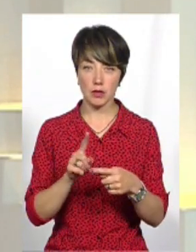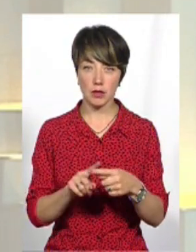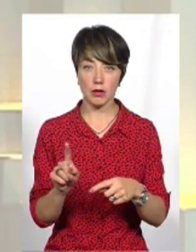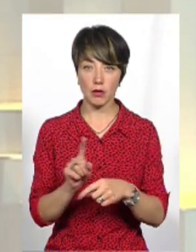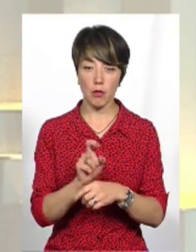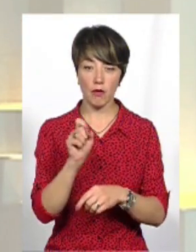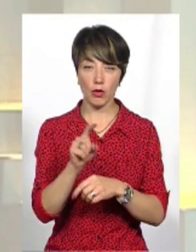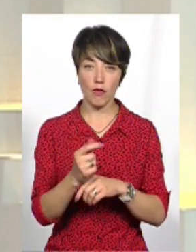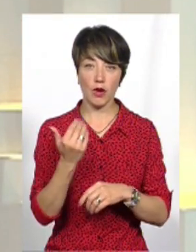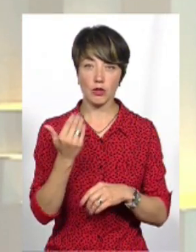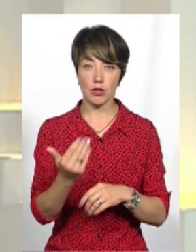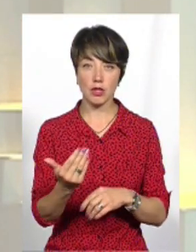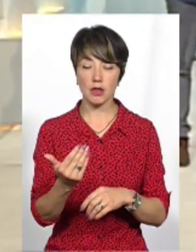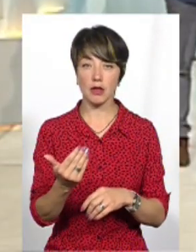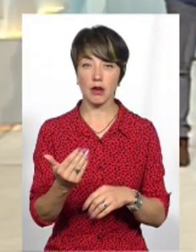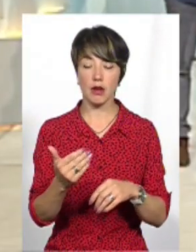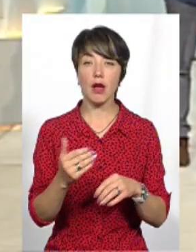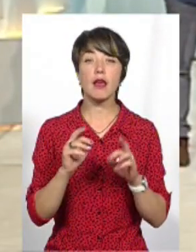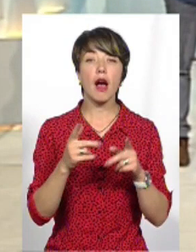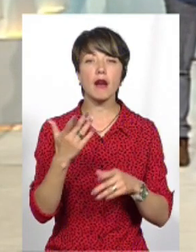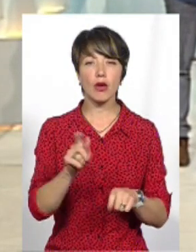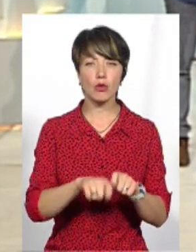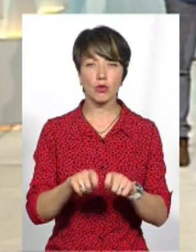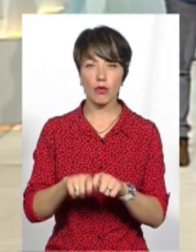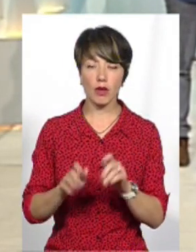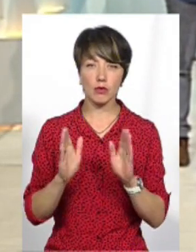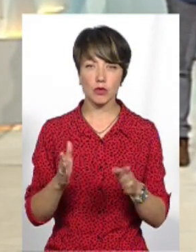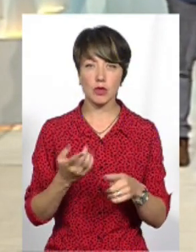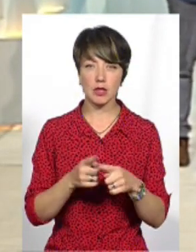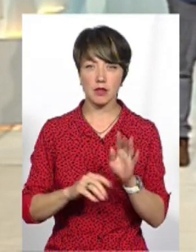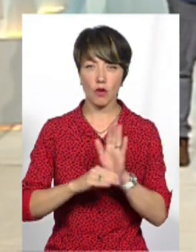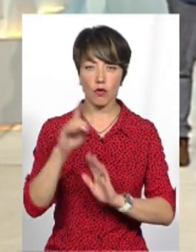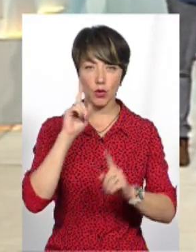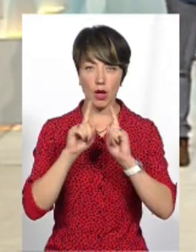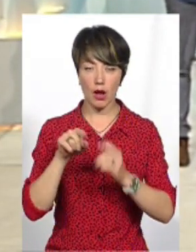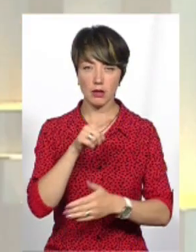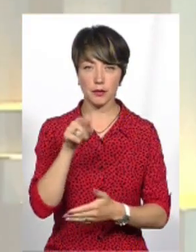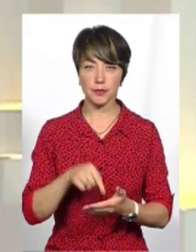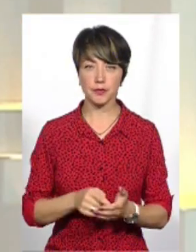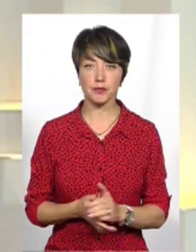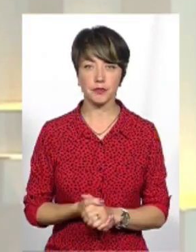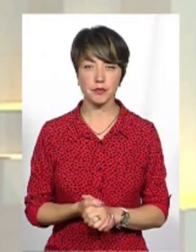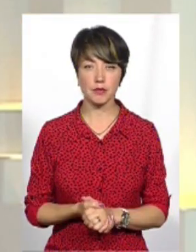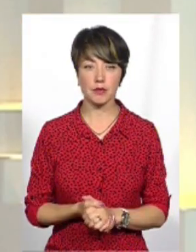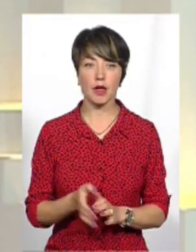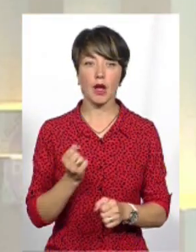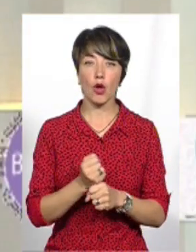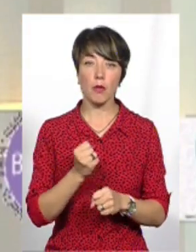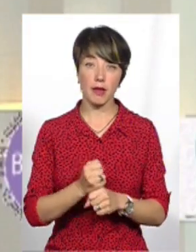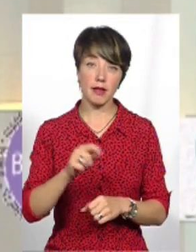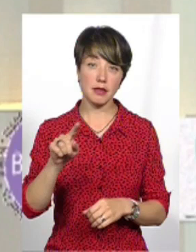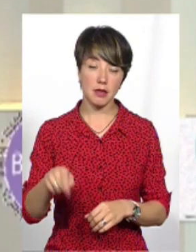що це повноваження якби уряду. А яким чином ви маєте контролювати їх з Верховної Ради? Ну, робити